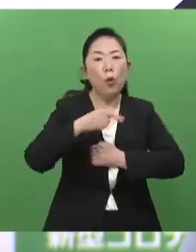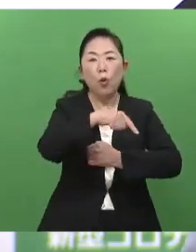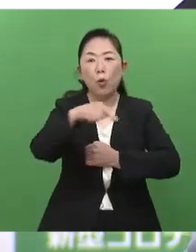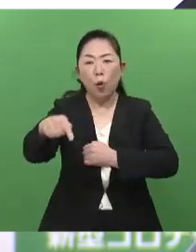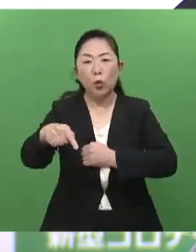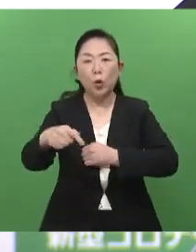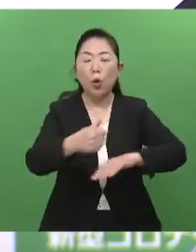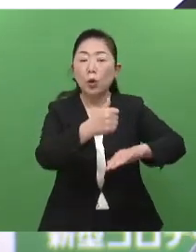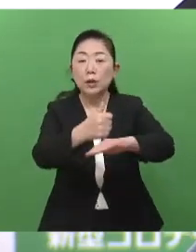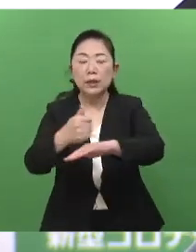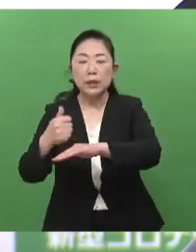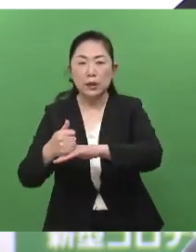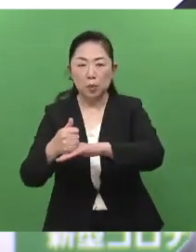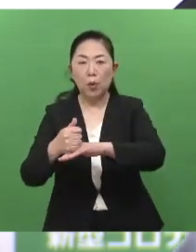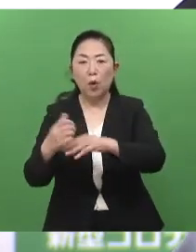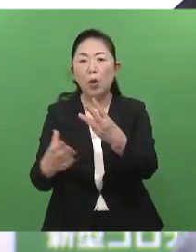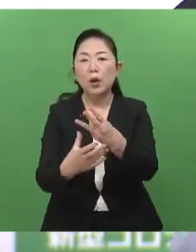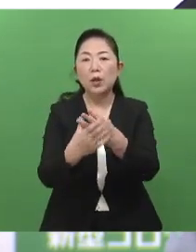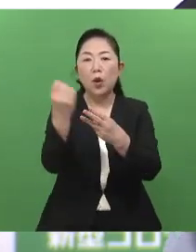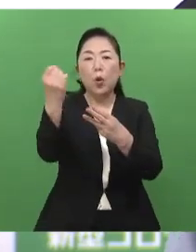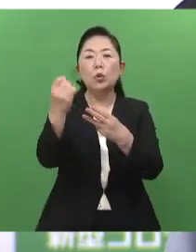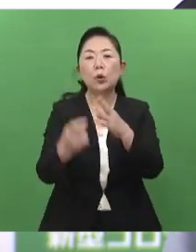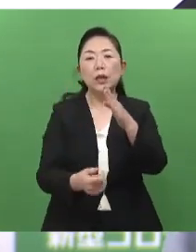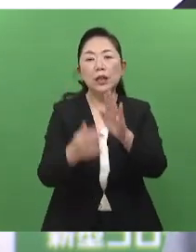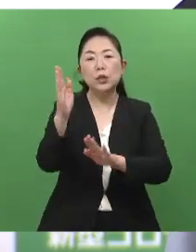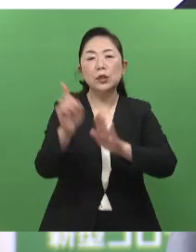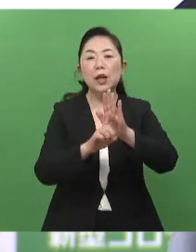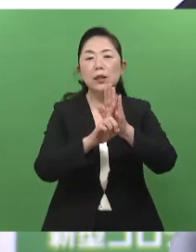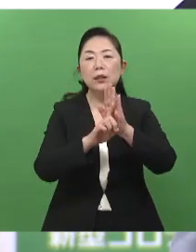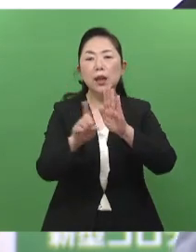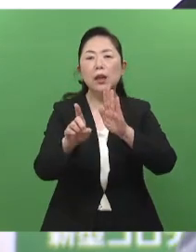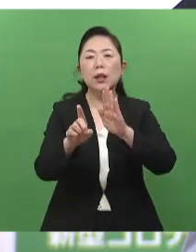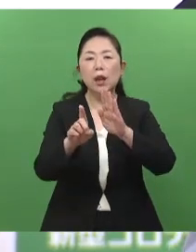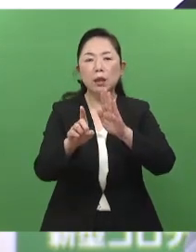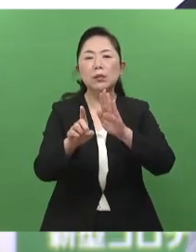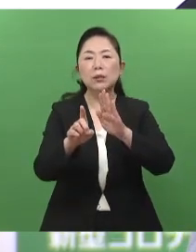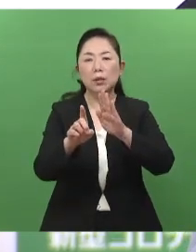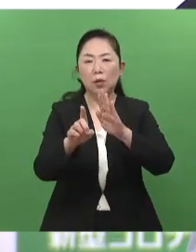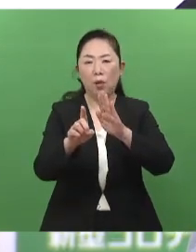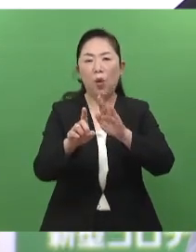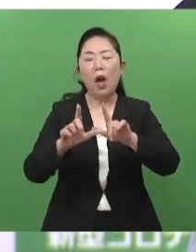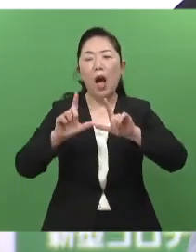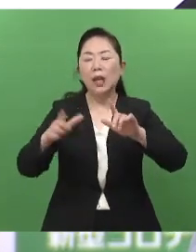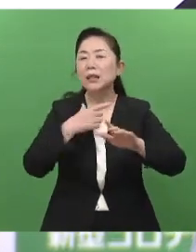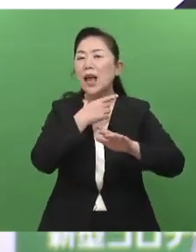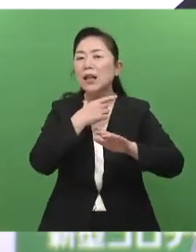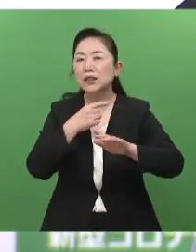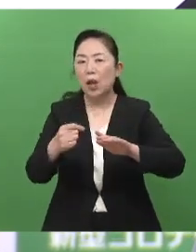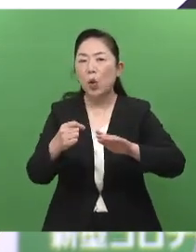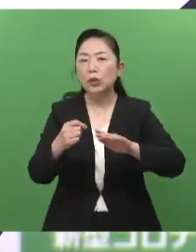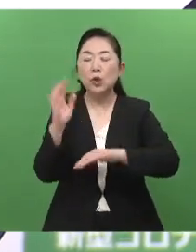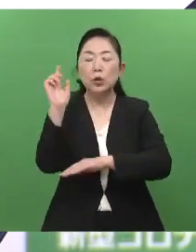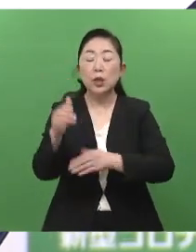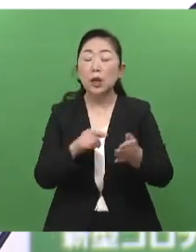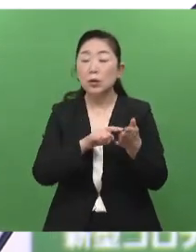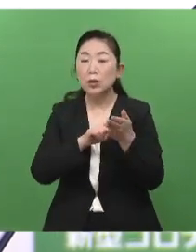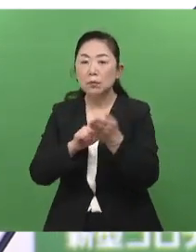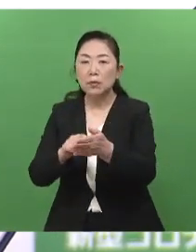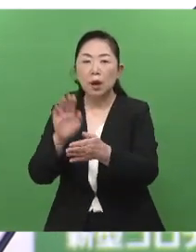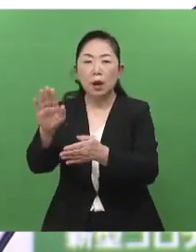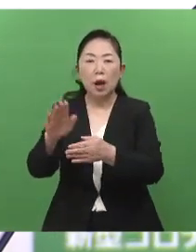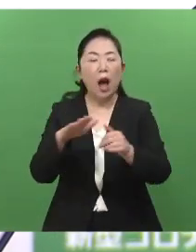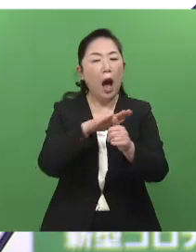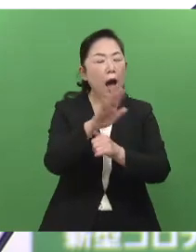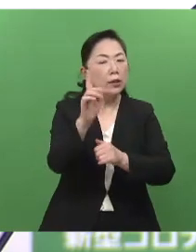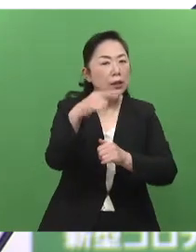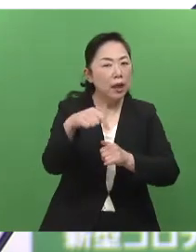も共同で、緊急事態宣言の発令を政府に求める方向となっております。それから愛知県の方でも検